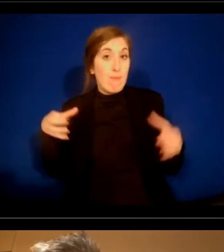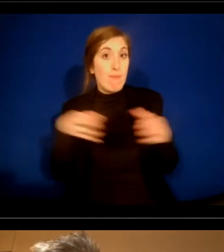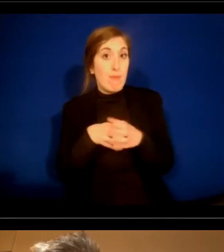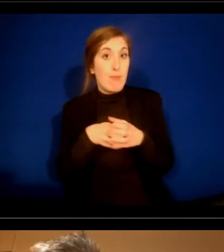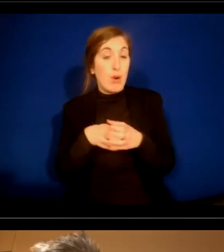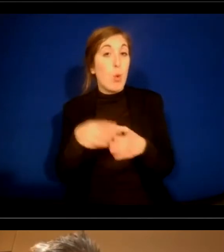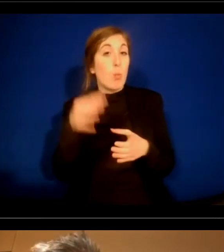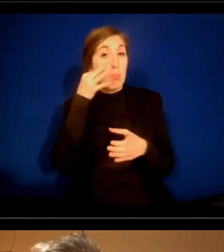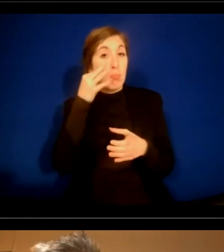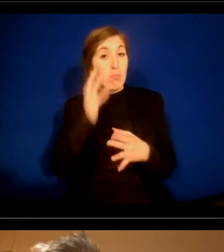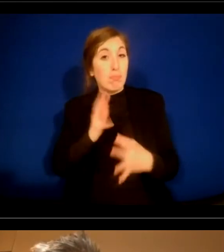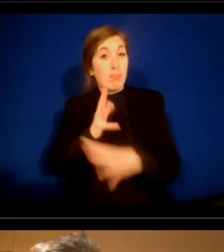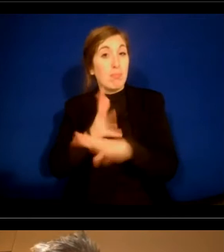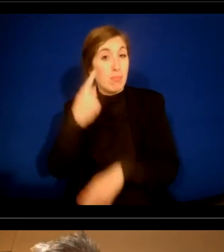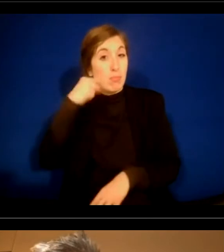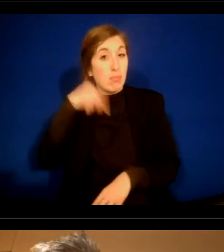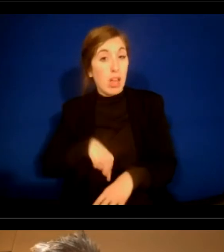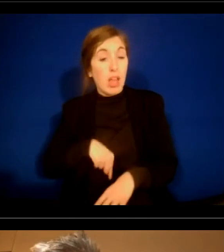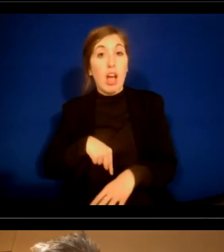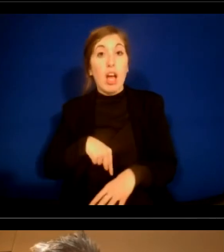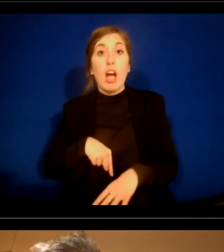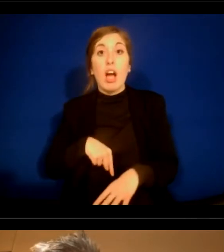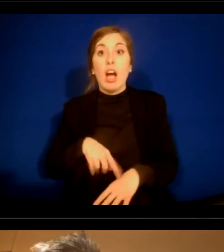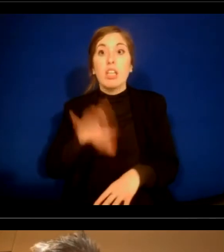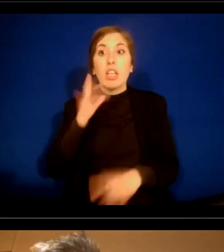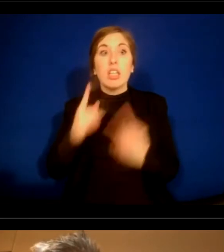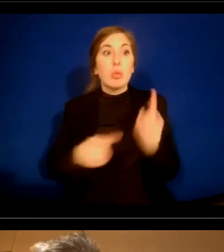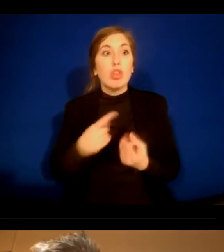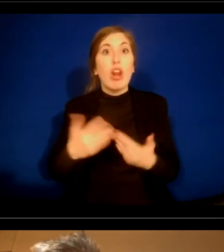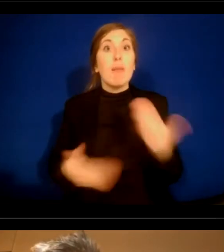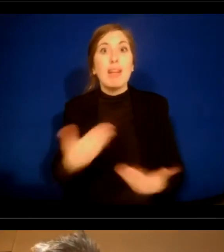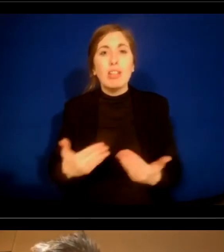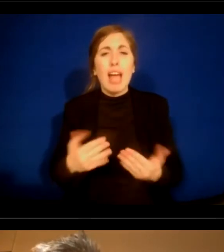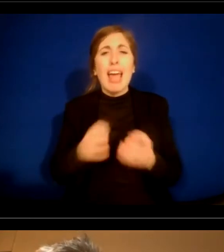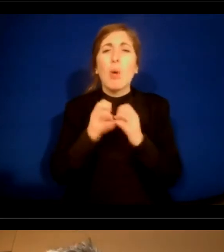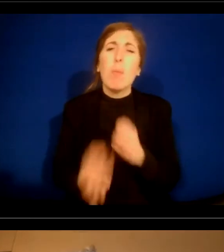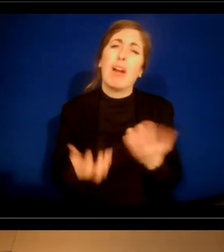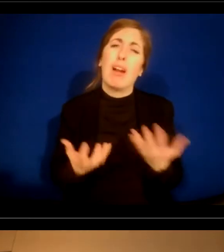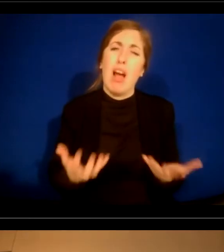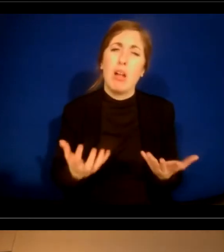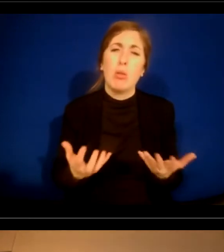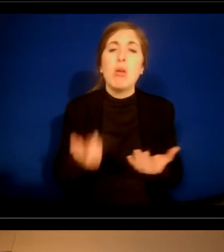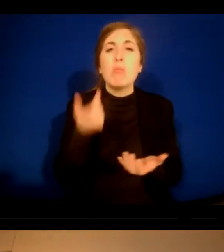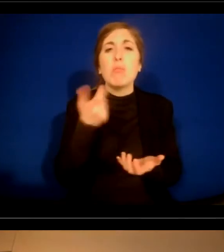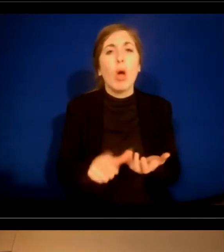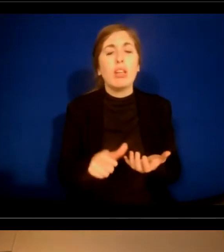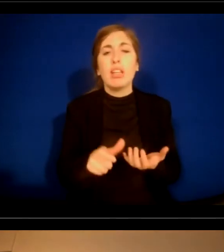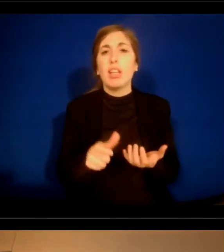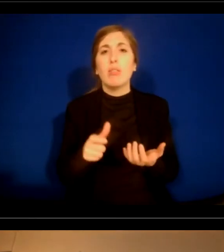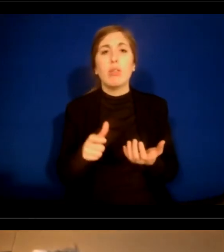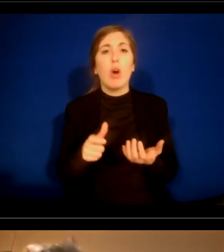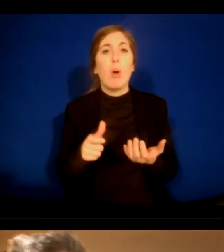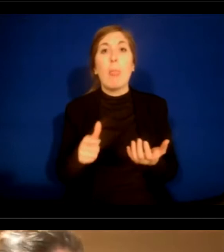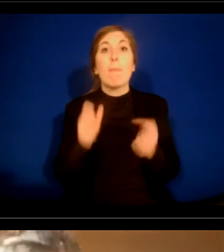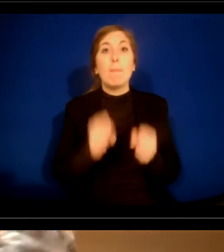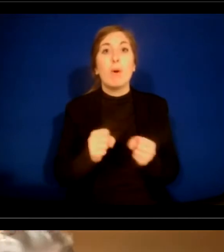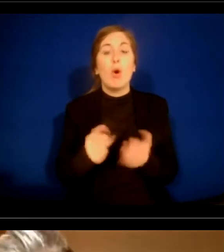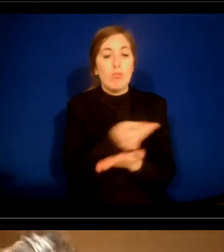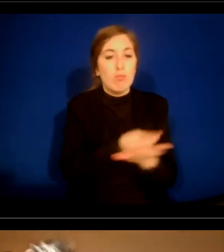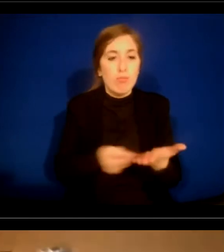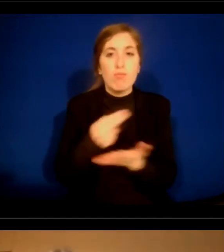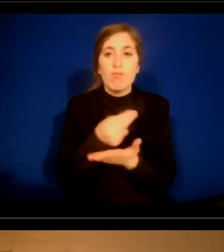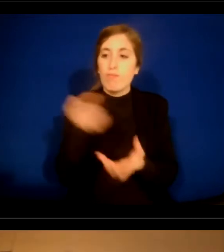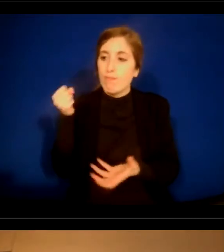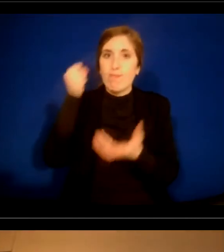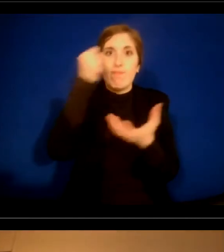di supporto psicologico è complesso, perché non sempre. Durante lo sviluppo di un budget e di un progetto si dà